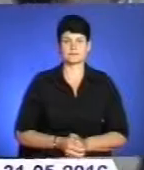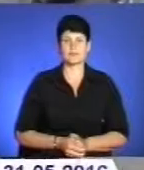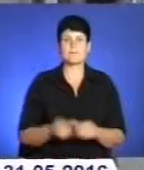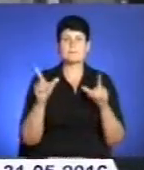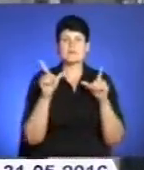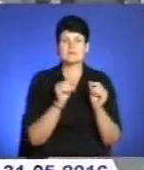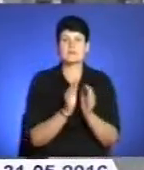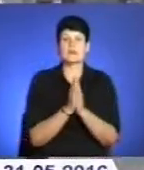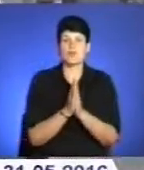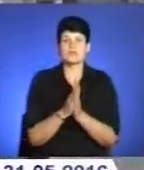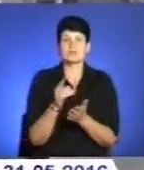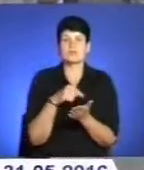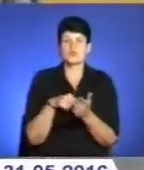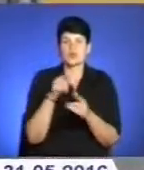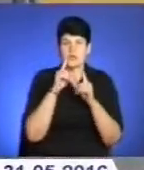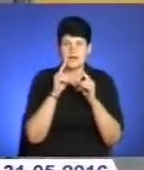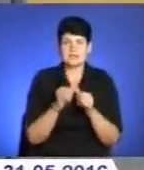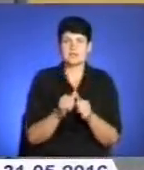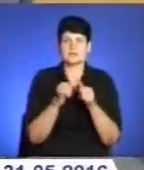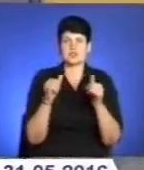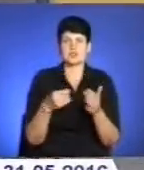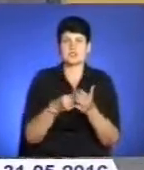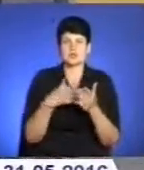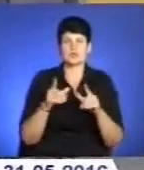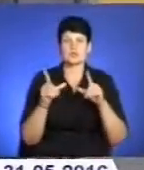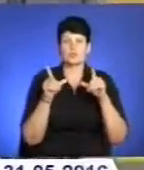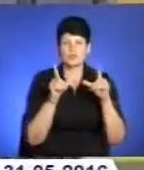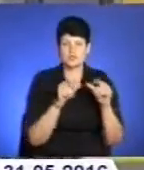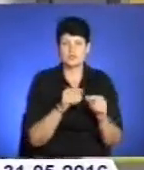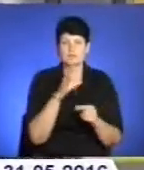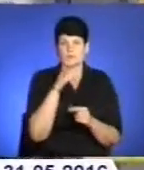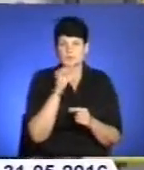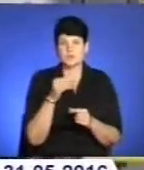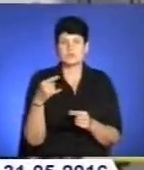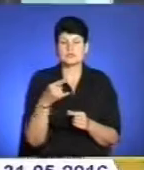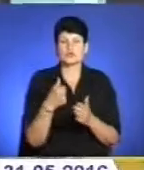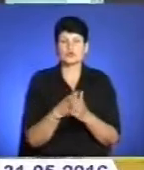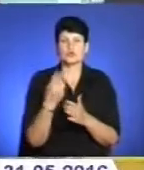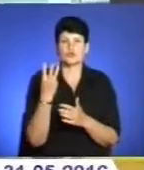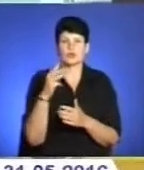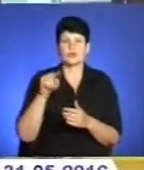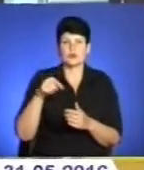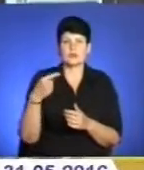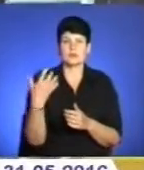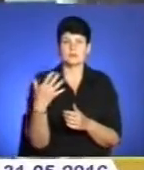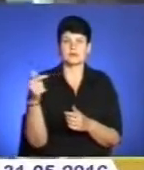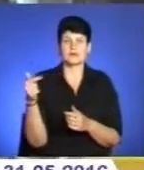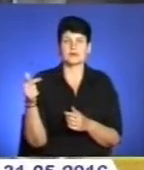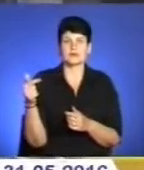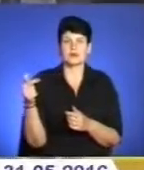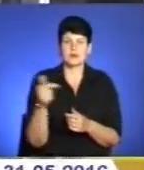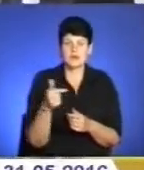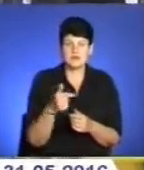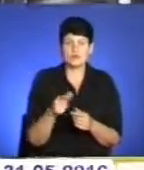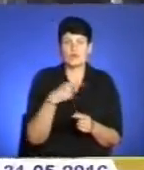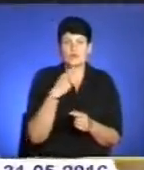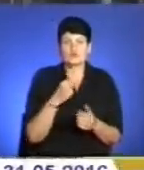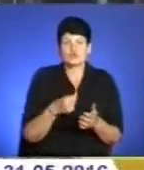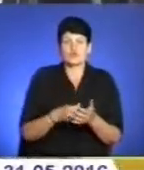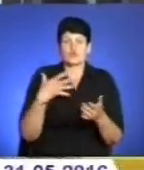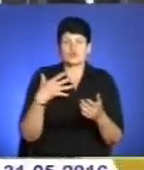Перевізники просять у міської ради підвищити ціну за проїзд у маршрутних таксі до 3,5 гривень, бо кажуть, що дорожчують запчастини, зросли ціни